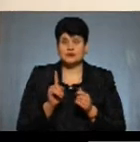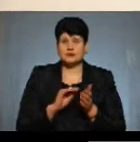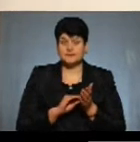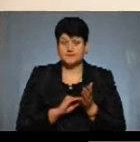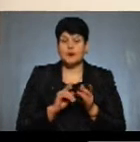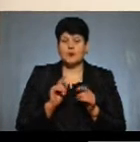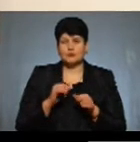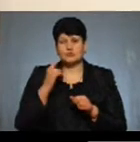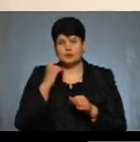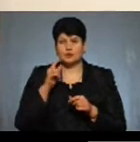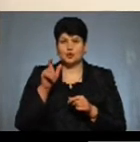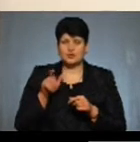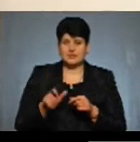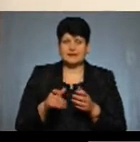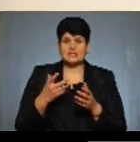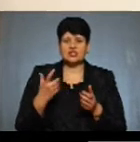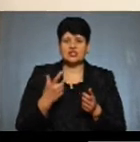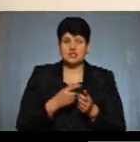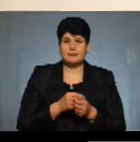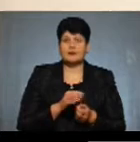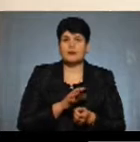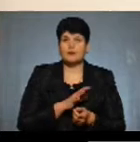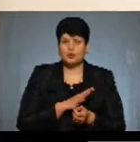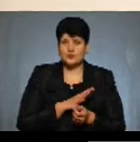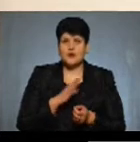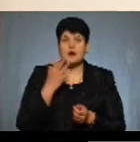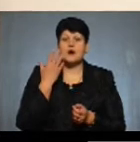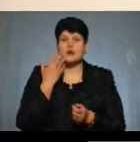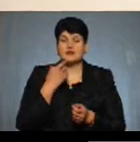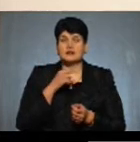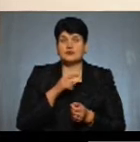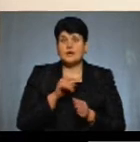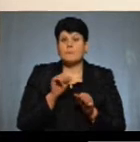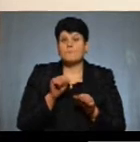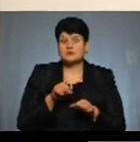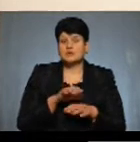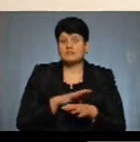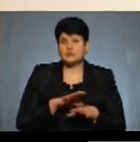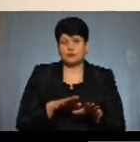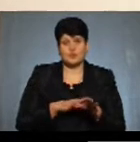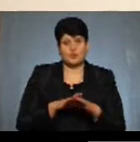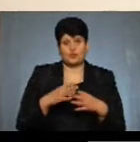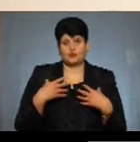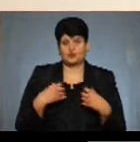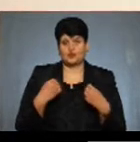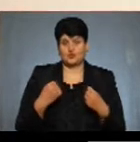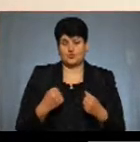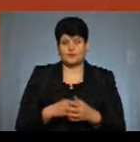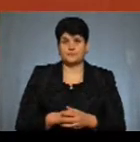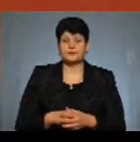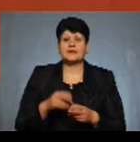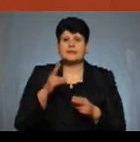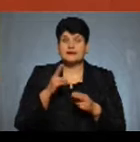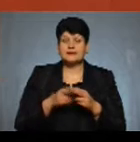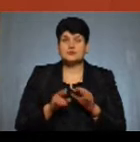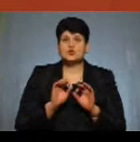можна думати, що все ж таки людина щеплена була, коли вона, можливо, не була зовсім здорова. І на